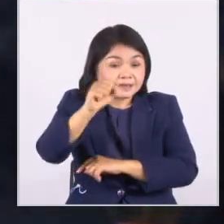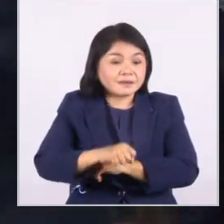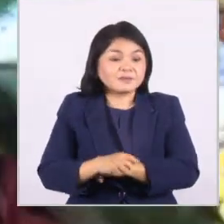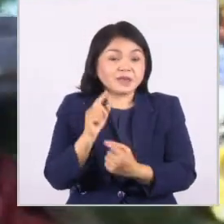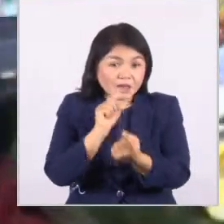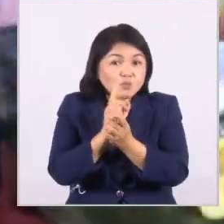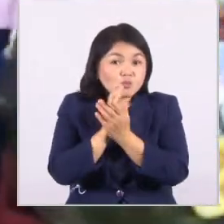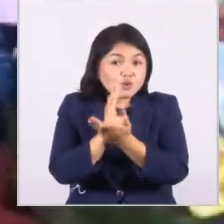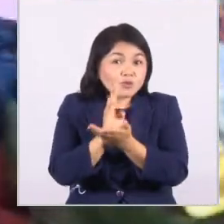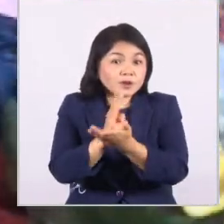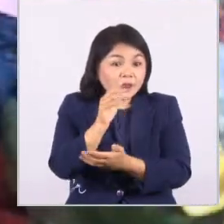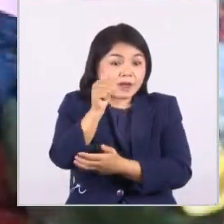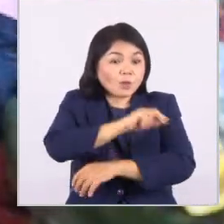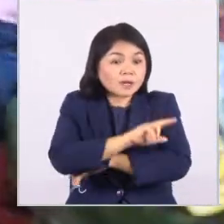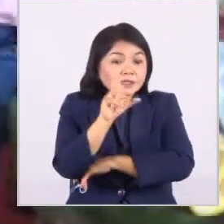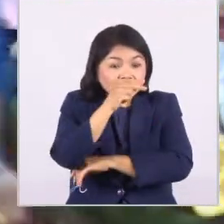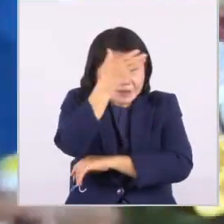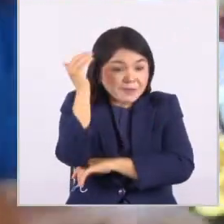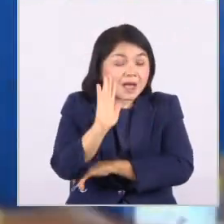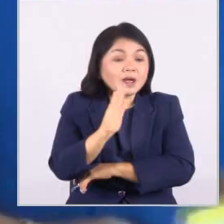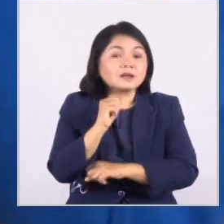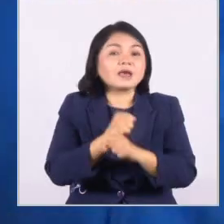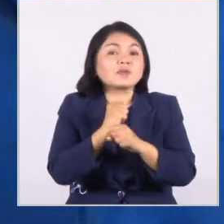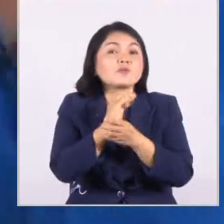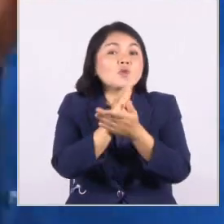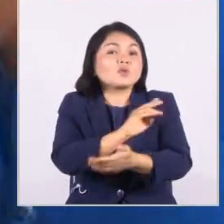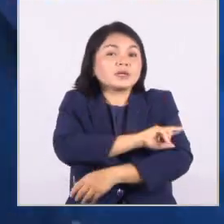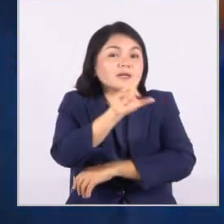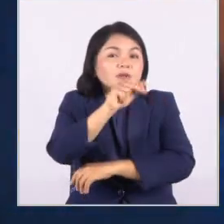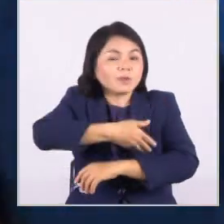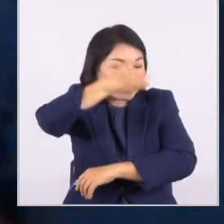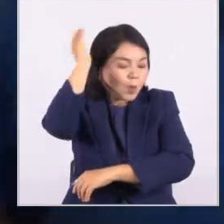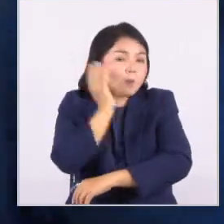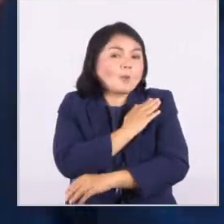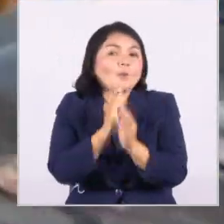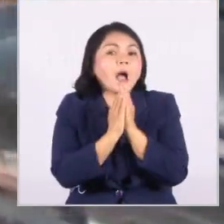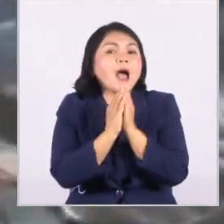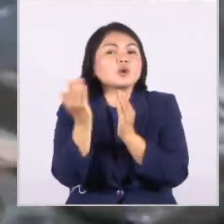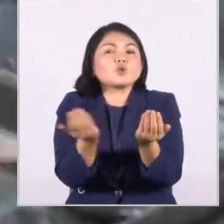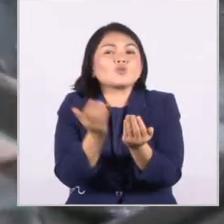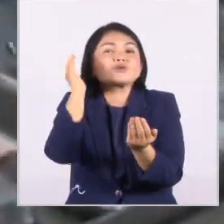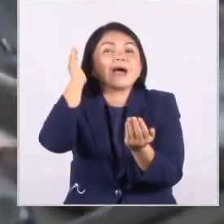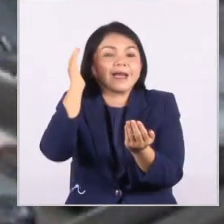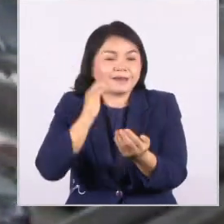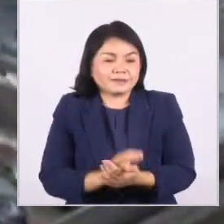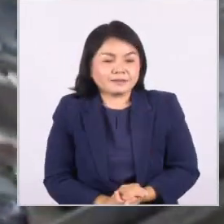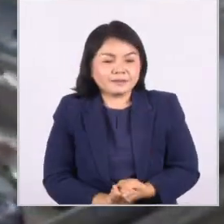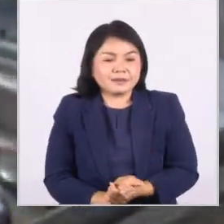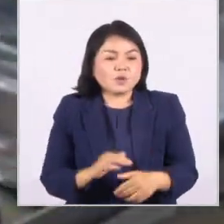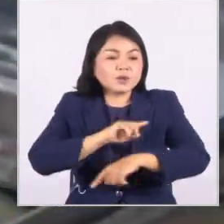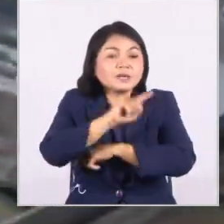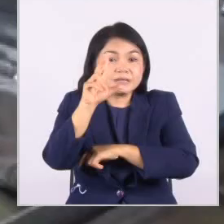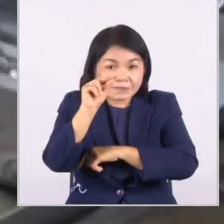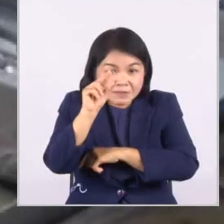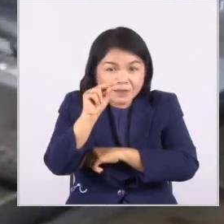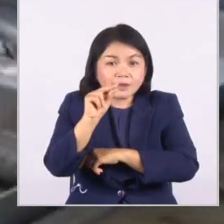ครับวันที่สามสิบนะครับอย่าลืมนะครับวันที่สามสิบนะครับบวชลูกชายครับลูกชายครับขอบคุณนะพี่30เมษายนพักนี้เท่านั้น